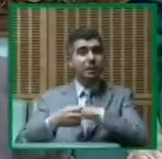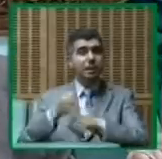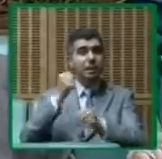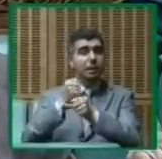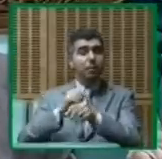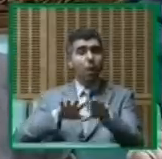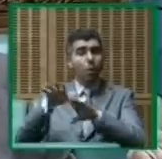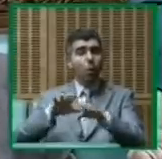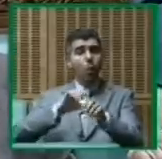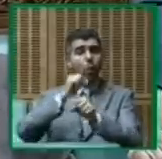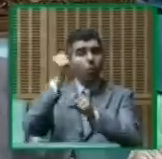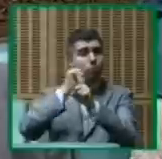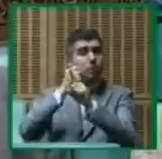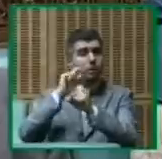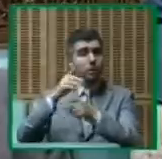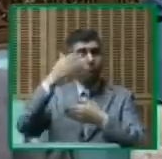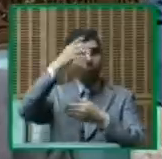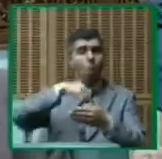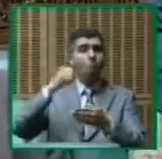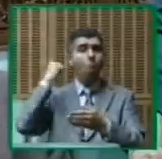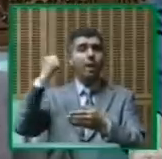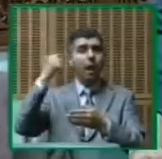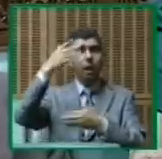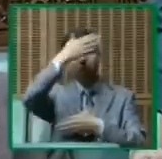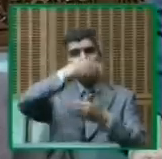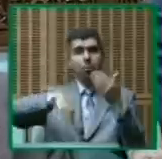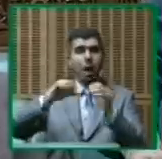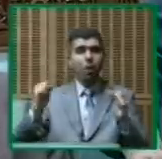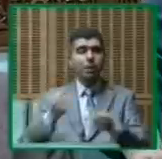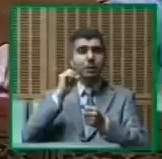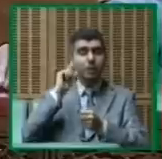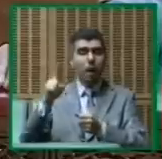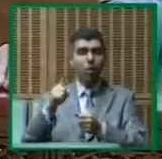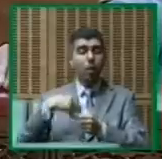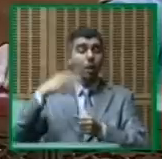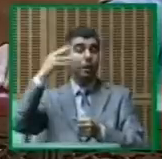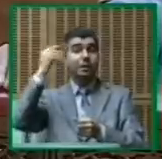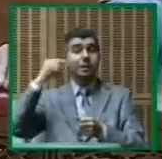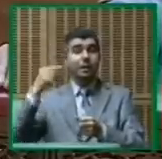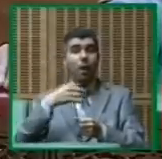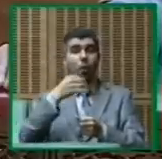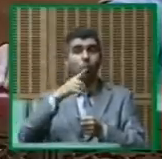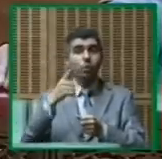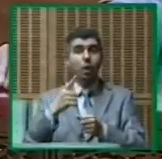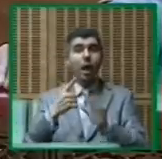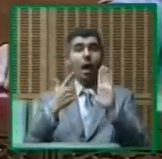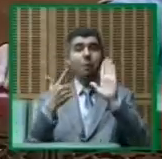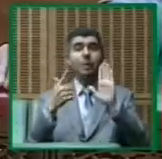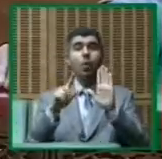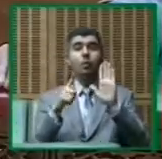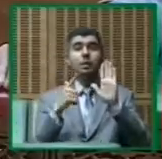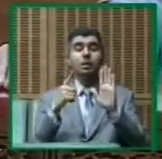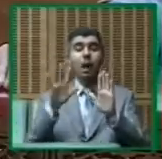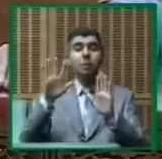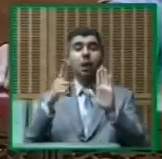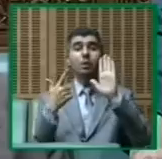الواجب ديالهم الوطني. وما نساوش في 75 المجهود الجبار اللي قاموا به فيما